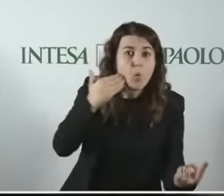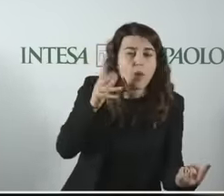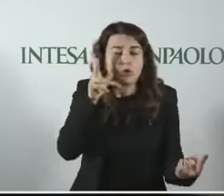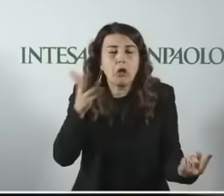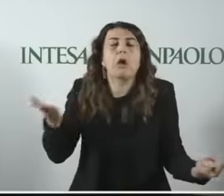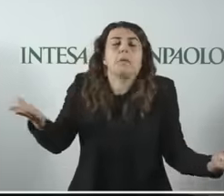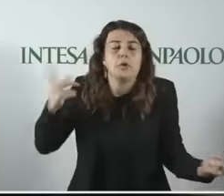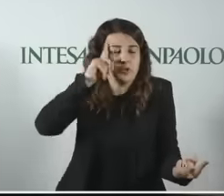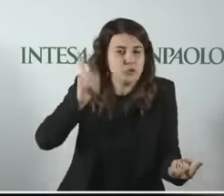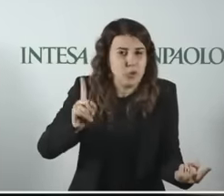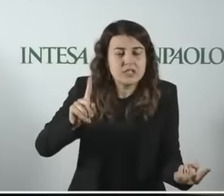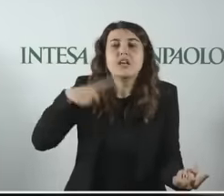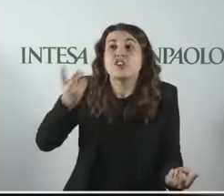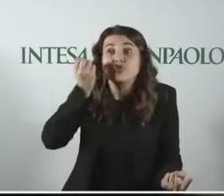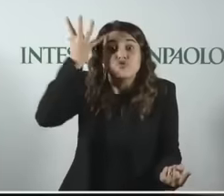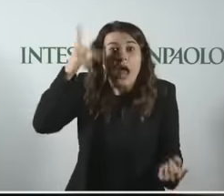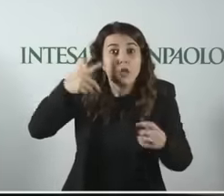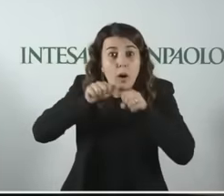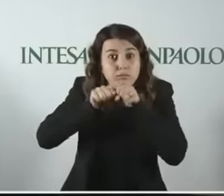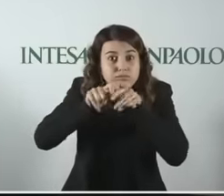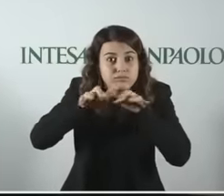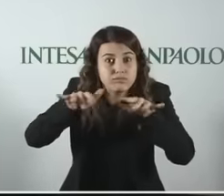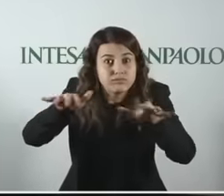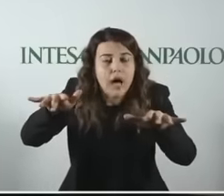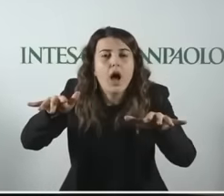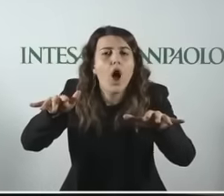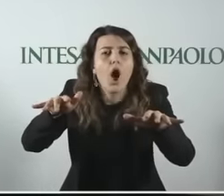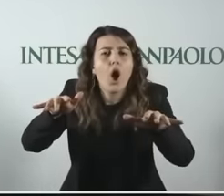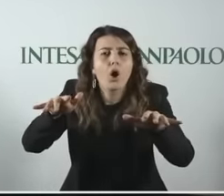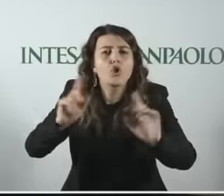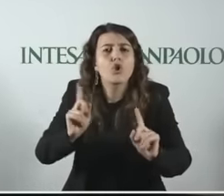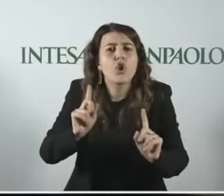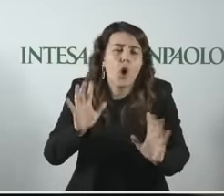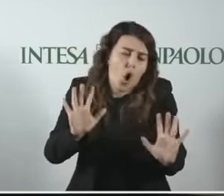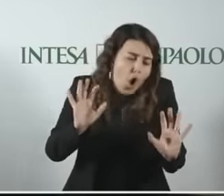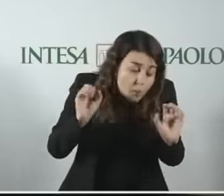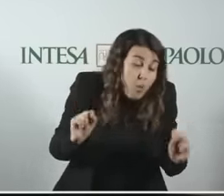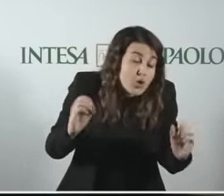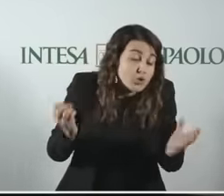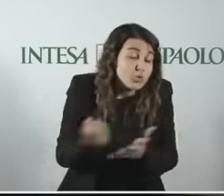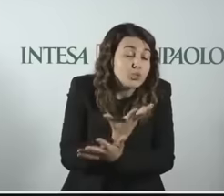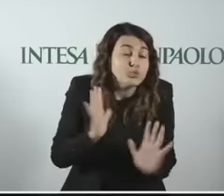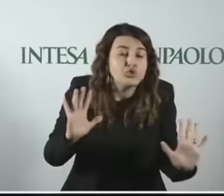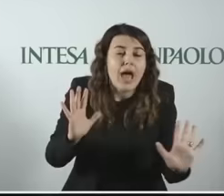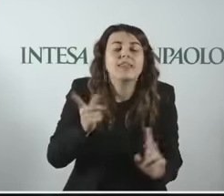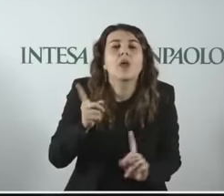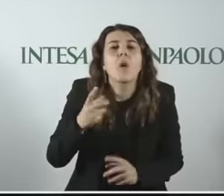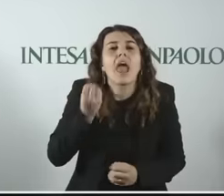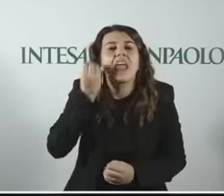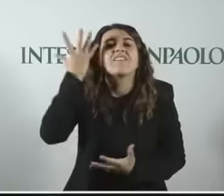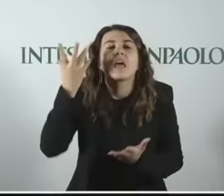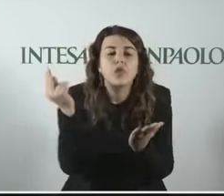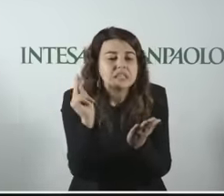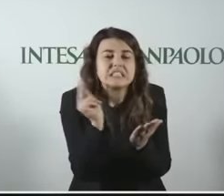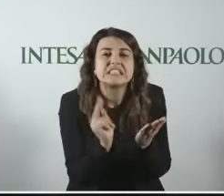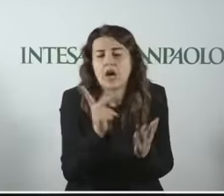fosse e poi via via la cosa si è diffusa o se invece è stato inventato Come a volte succede eh le cose vengono inventate la scrittura